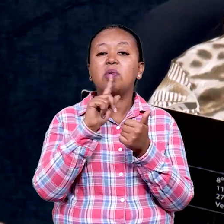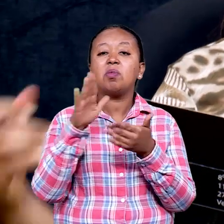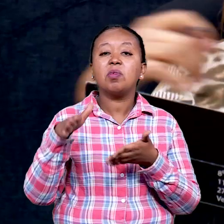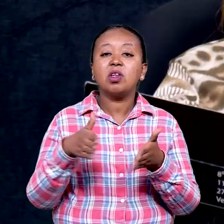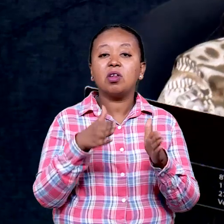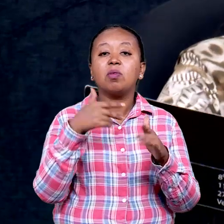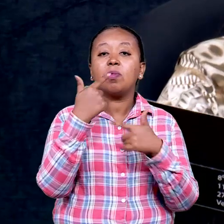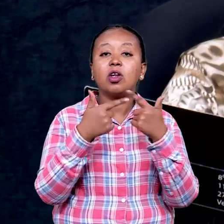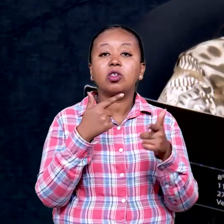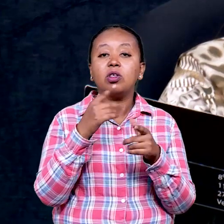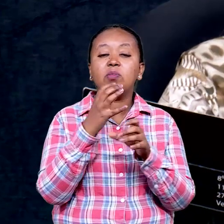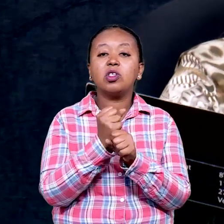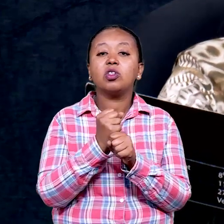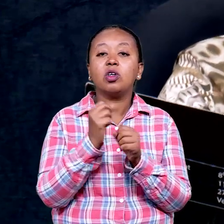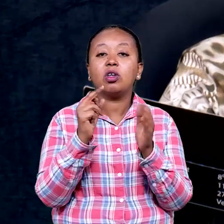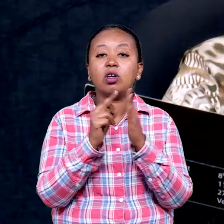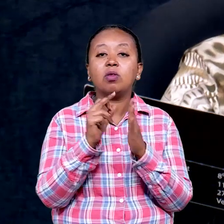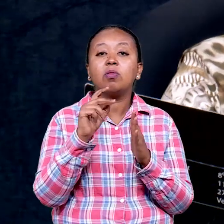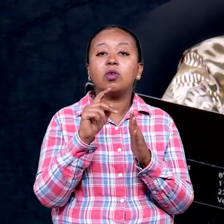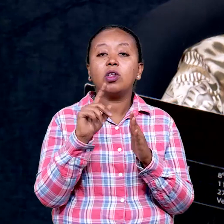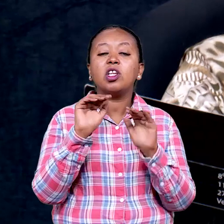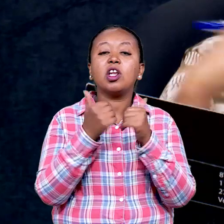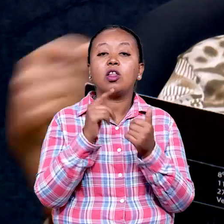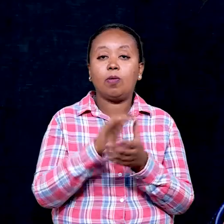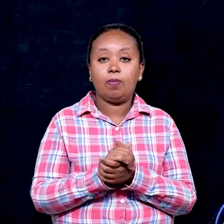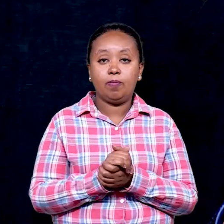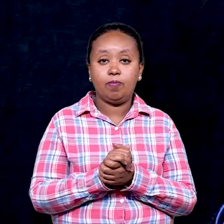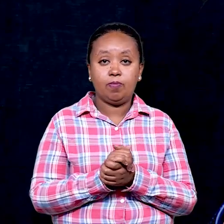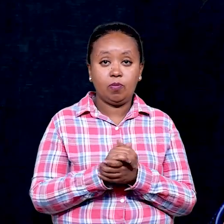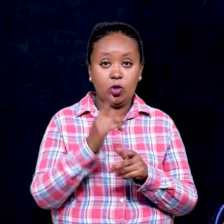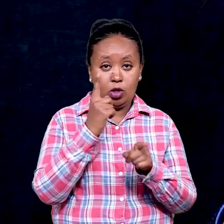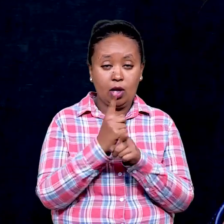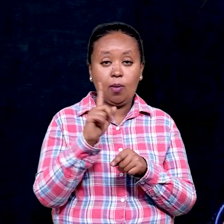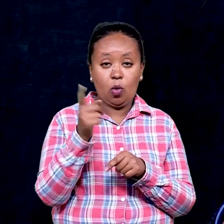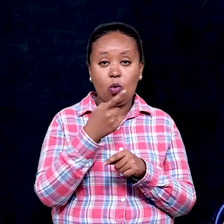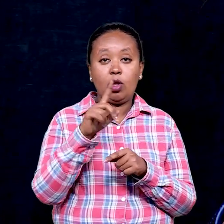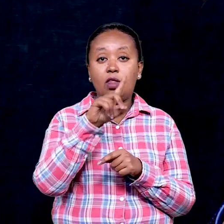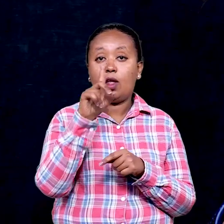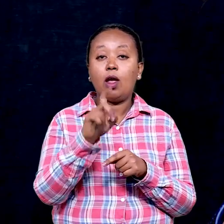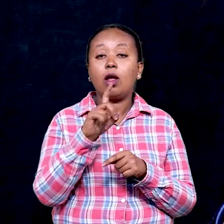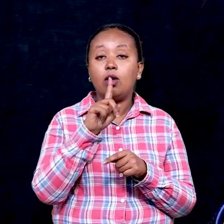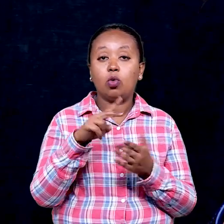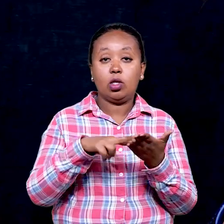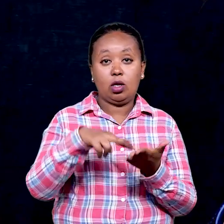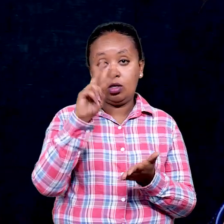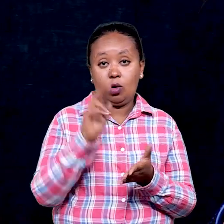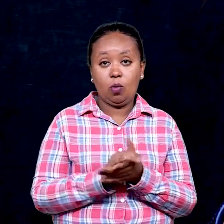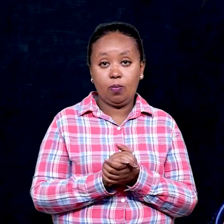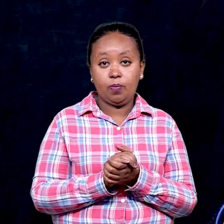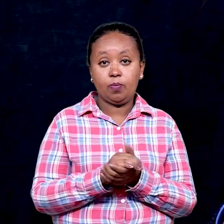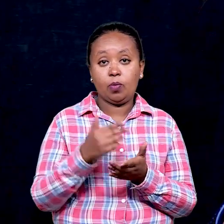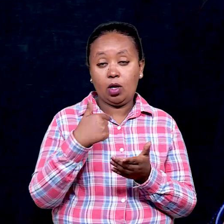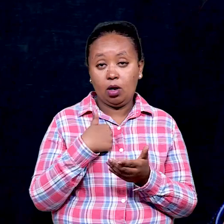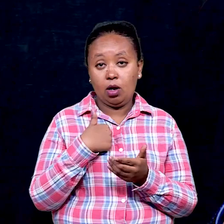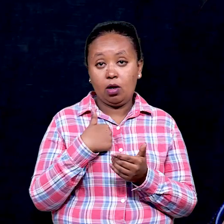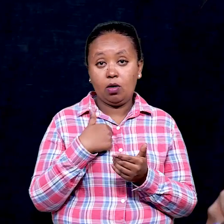እንዲሰሩ ሚይዛቸውስ ህግ ሳንክሽን እንደ ሳንክሽን የሚሆን? አይ ቲንክ ተገቢ የሆነ ጥያቄ ነው የተነሳው።